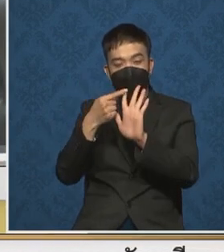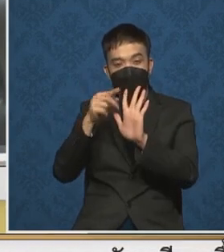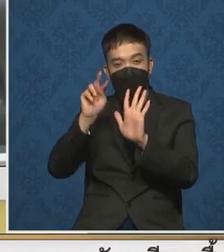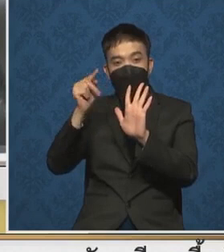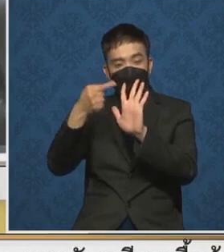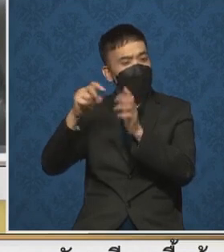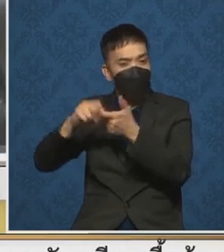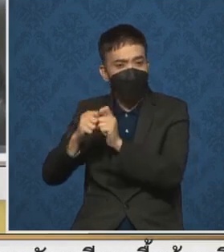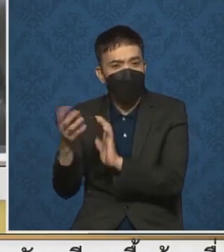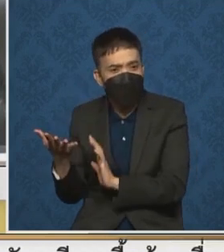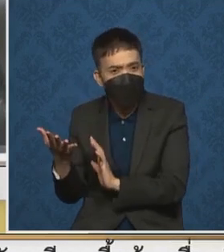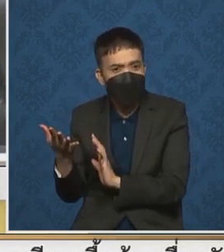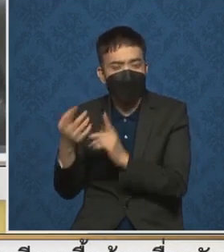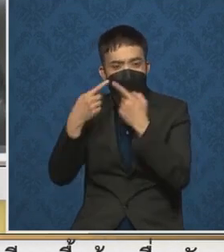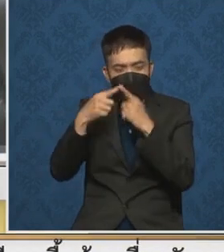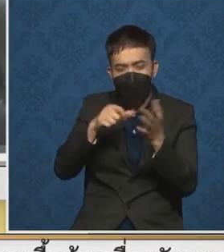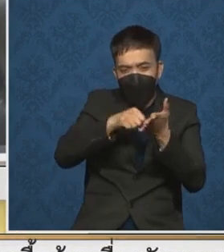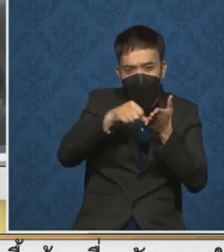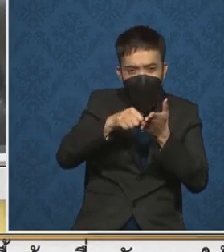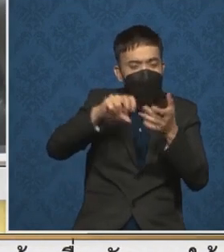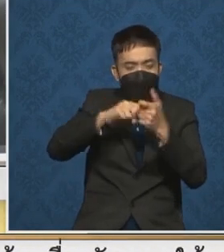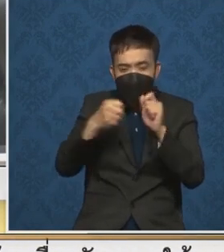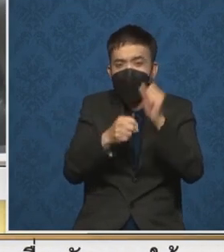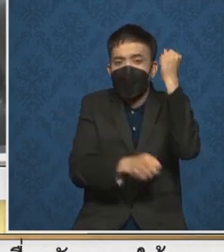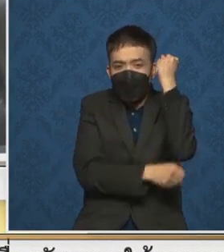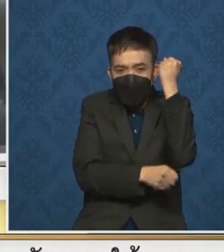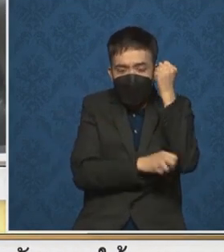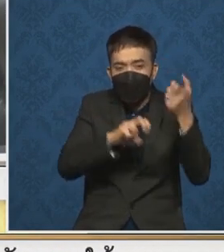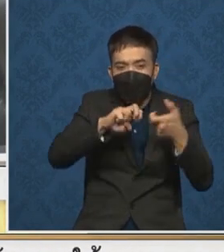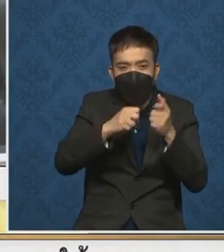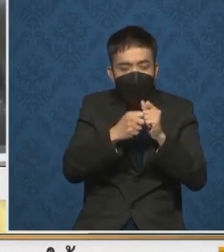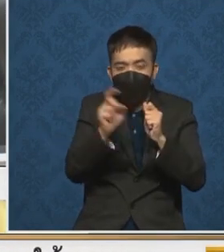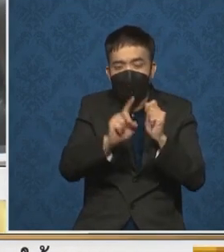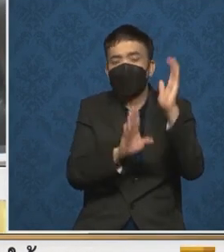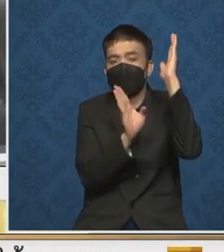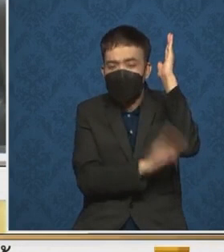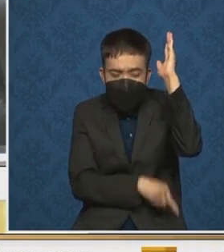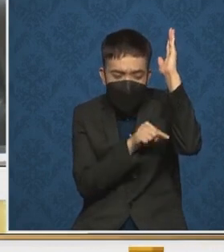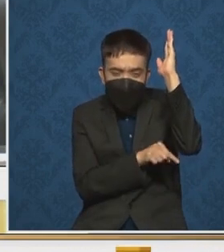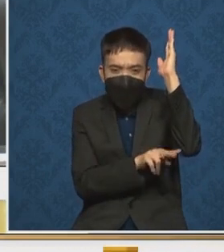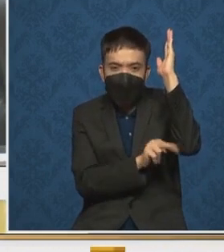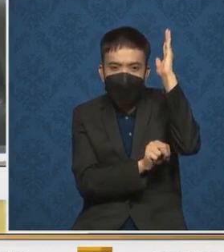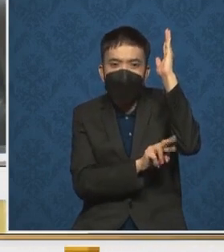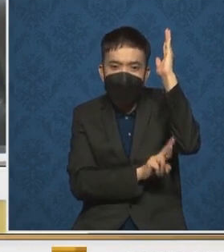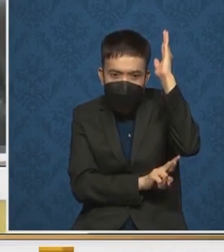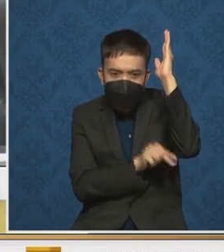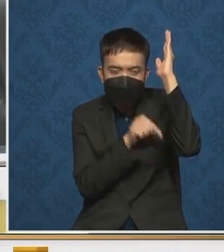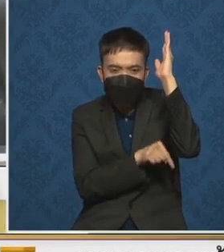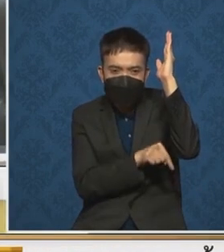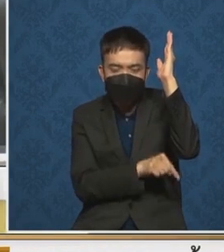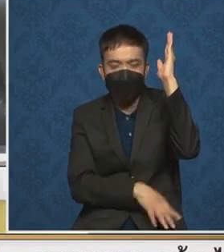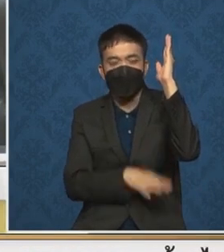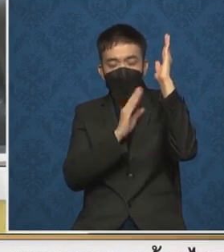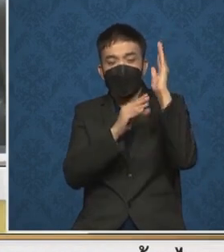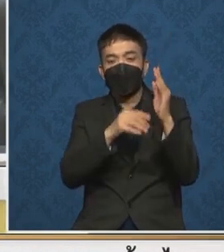ือถ้าจะแก้ปัหาจริ ปัญหายากจนที่สุดกตไปแก้หนลที่ว่าถ้ายากจนลองลงมาก็ตองไปแ้